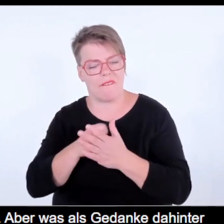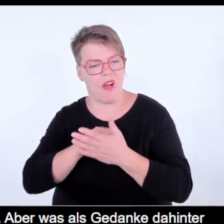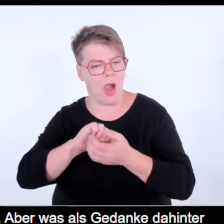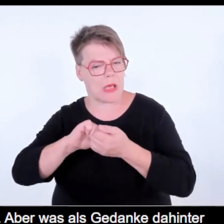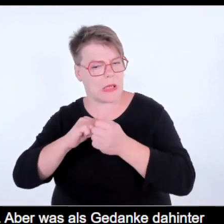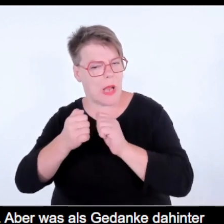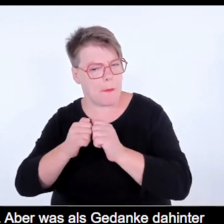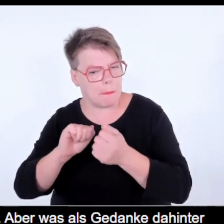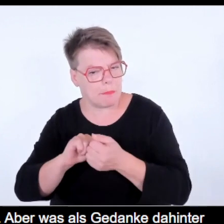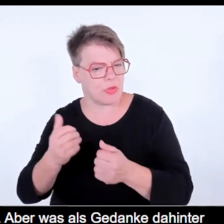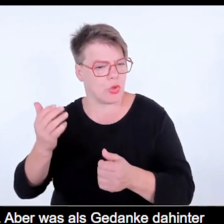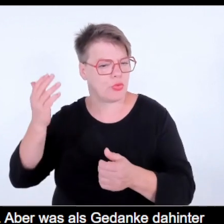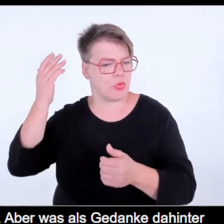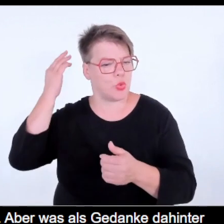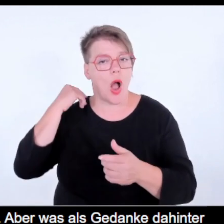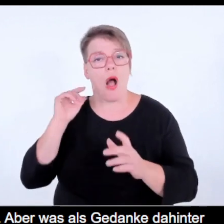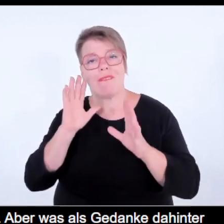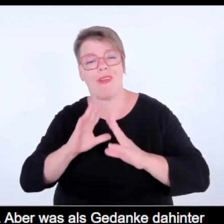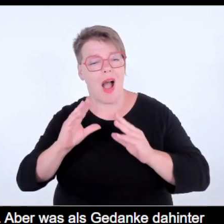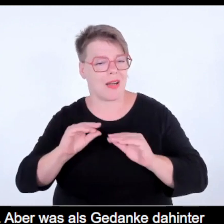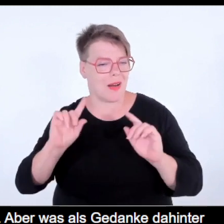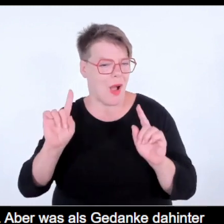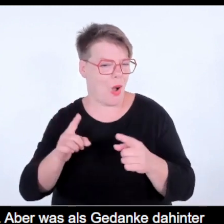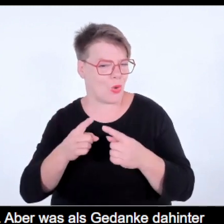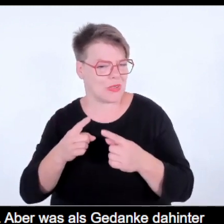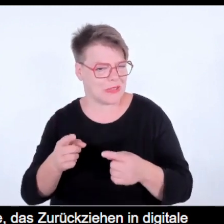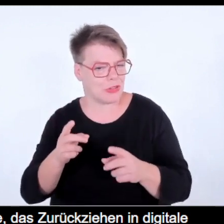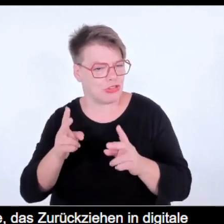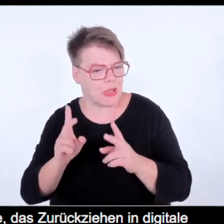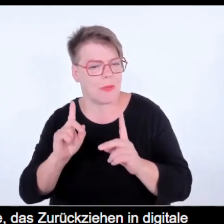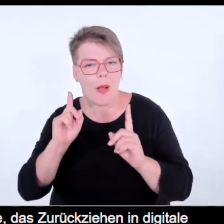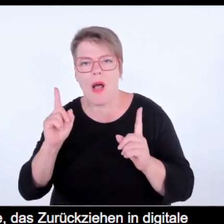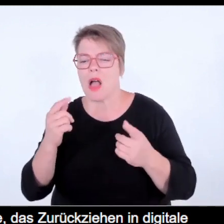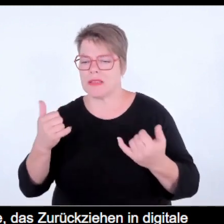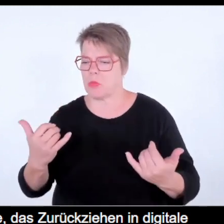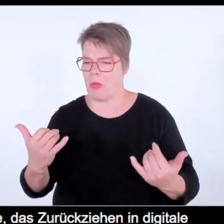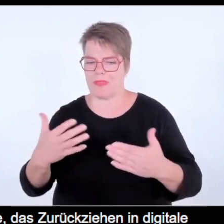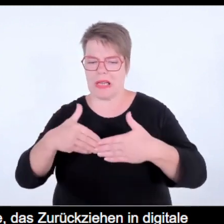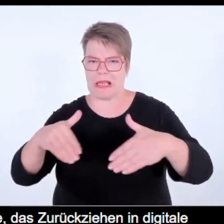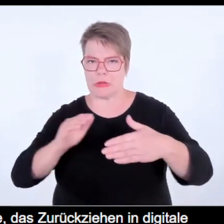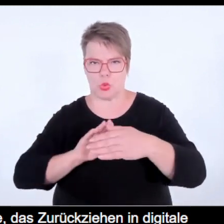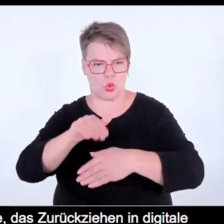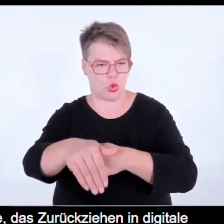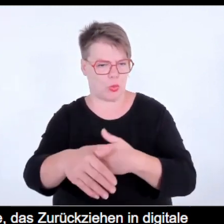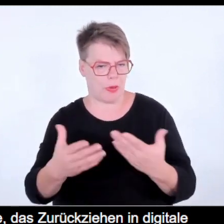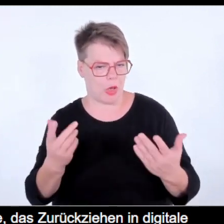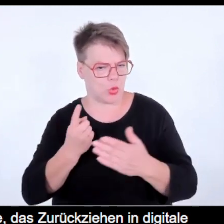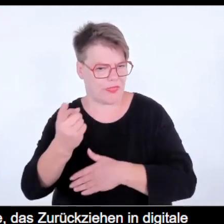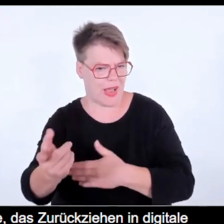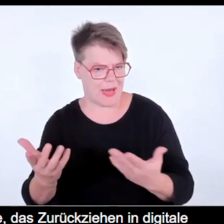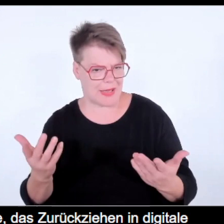sehr erschreckt. Ich finde das auch ein Vorgang, der ist ungeheuerlich. Kann immer in Einzelfällen passieren. Aber man merkt es jetzt doch bei vielen